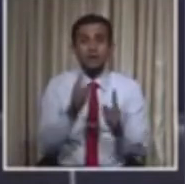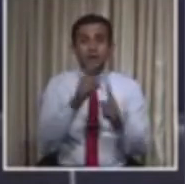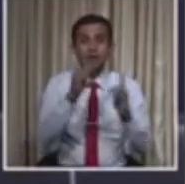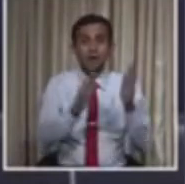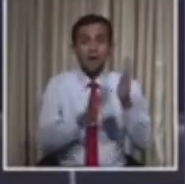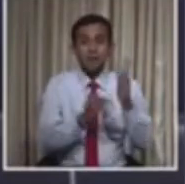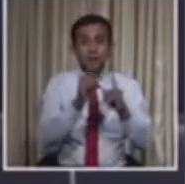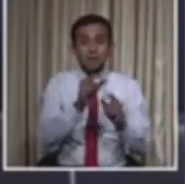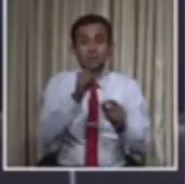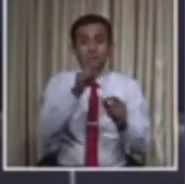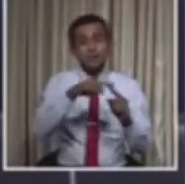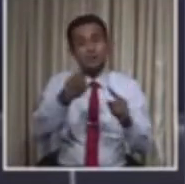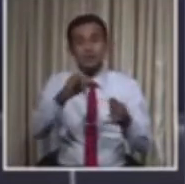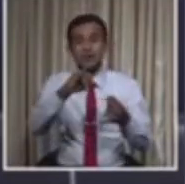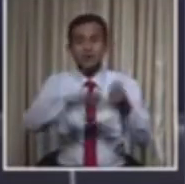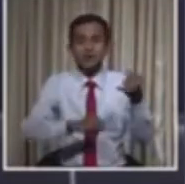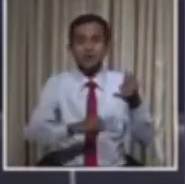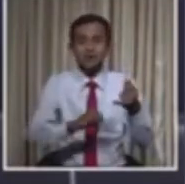පුළුවන් එතුමගේ ලේකම්ට